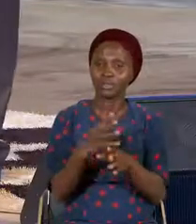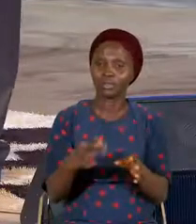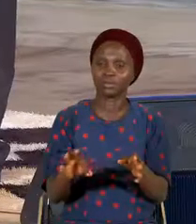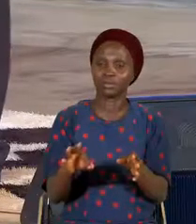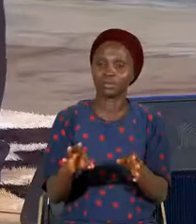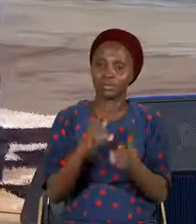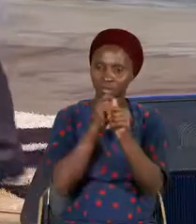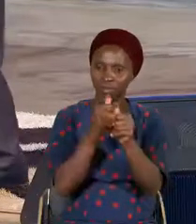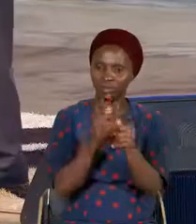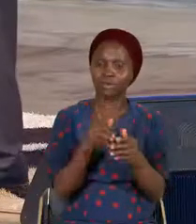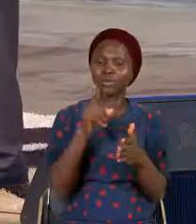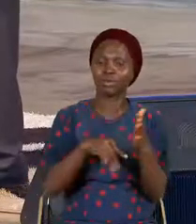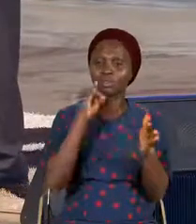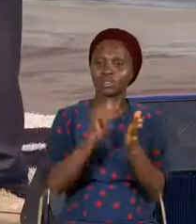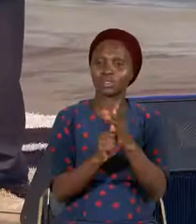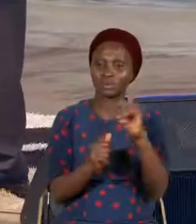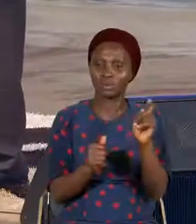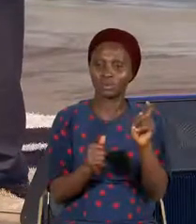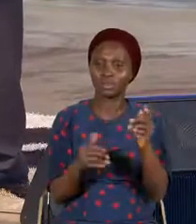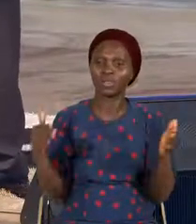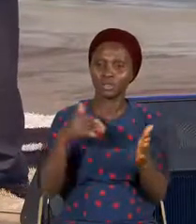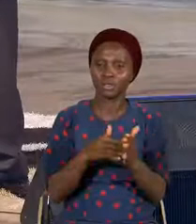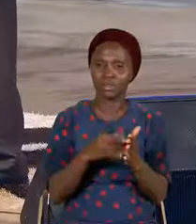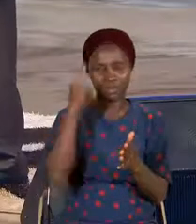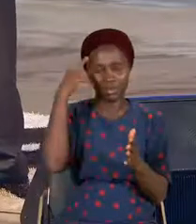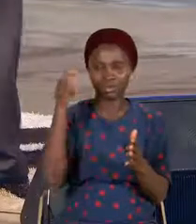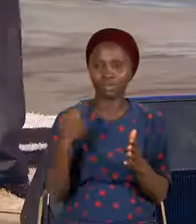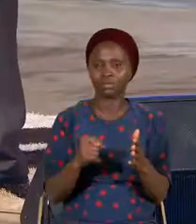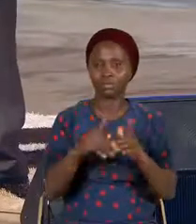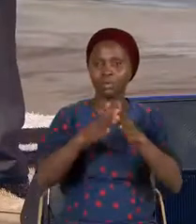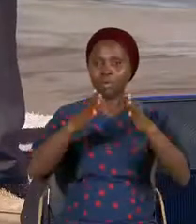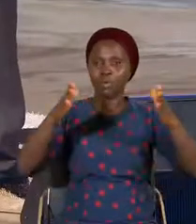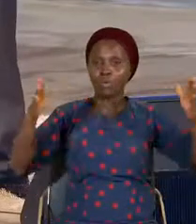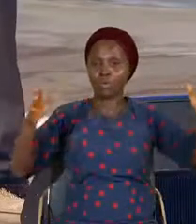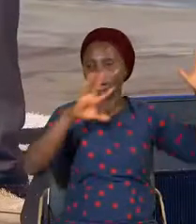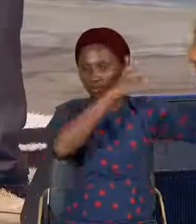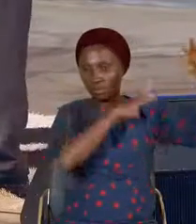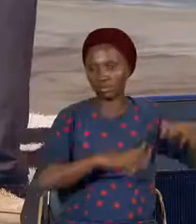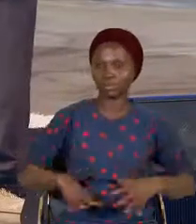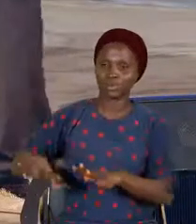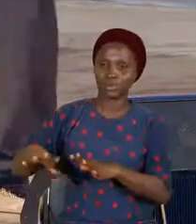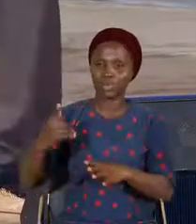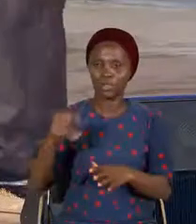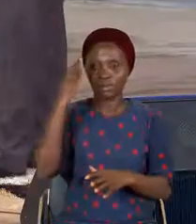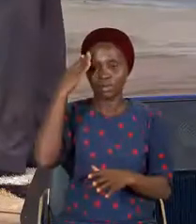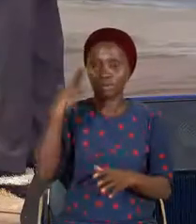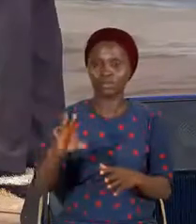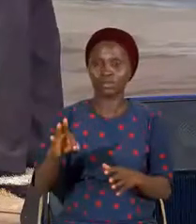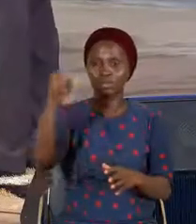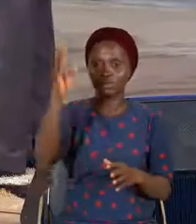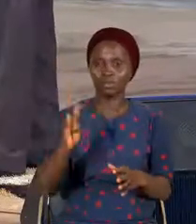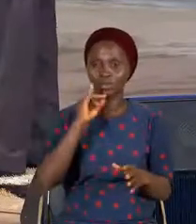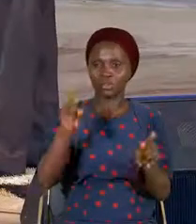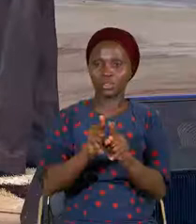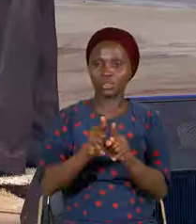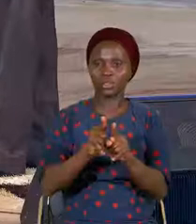de don-là, de quoi s'agit-il? À nouveau, pensez à ce grand océan. La connaissance de Dieu